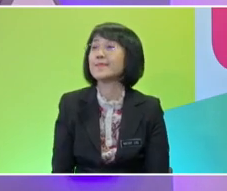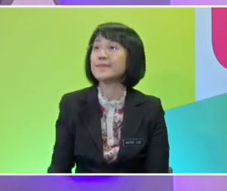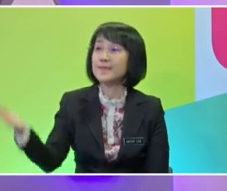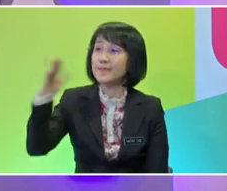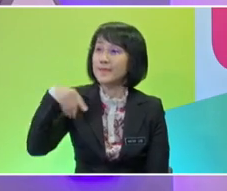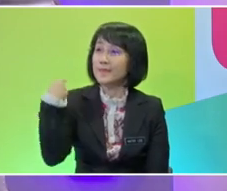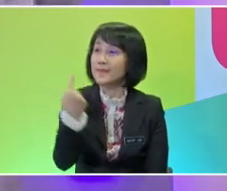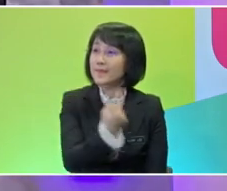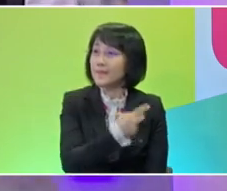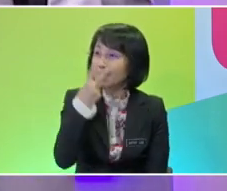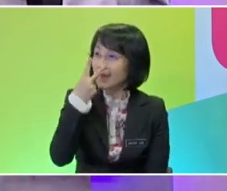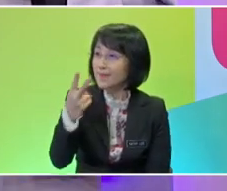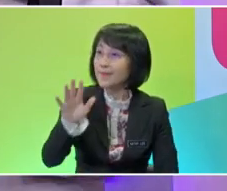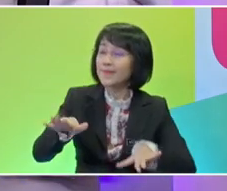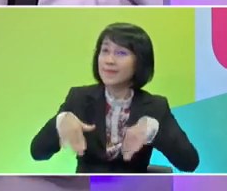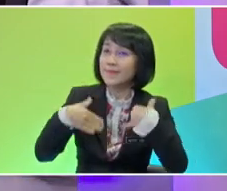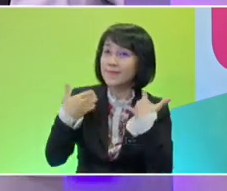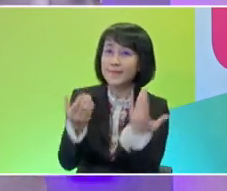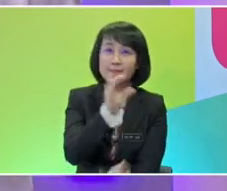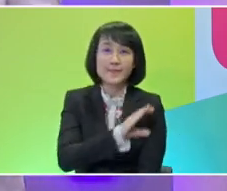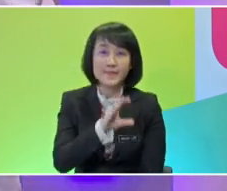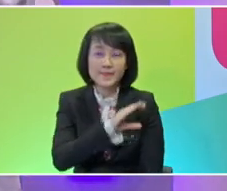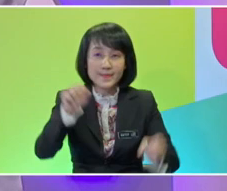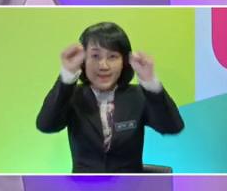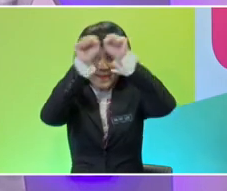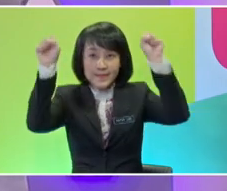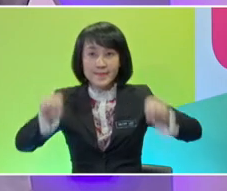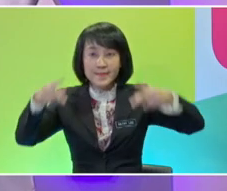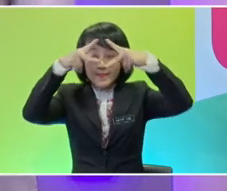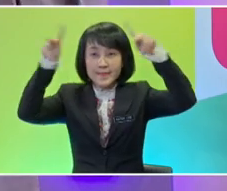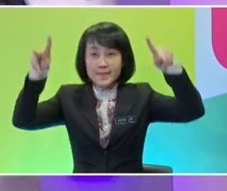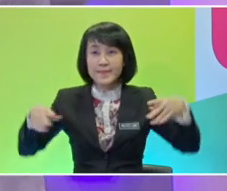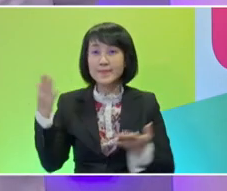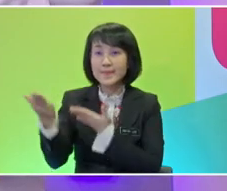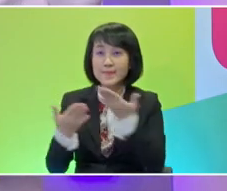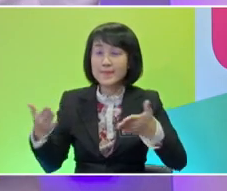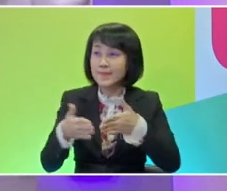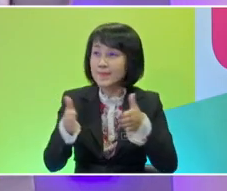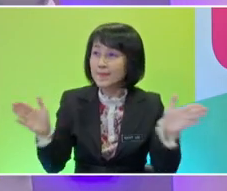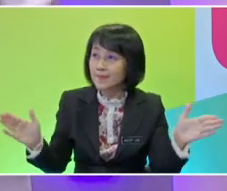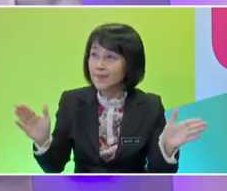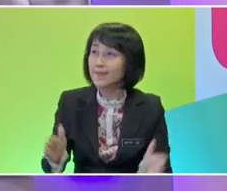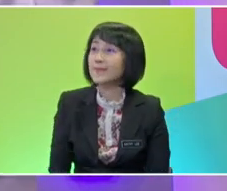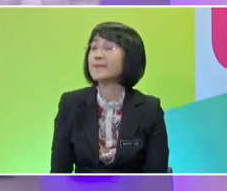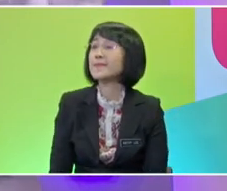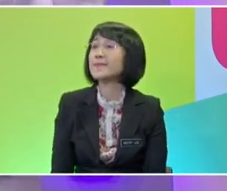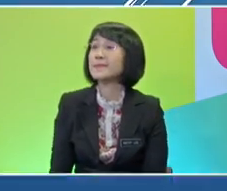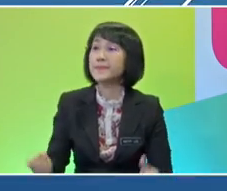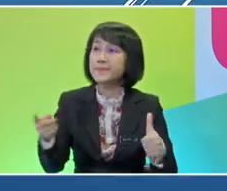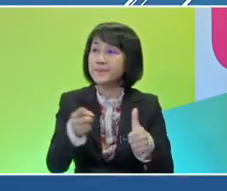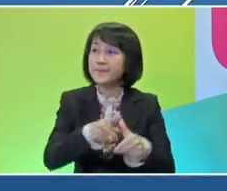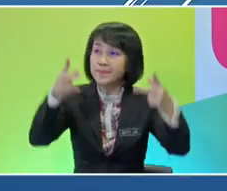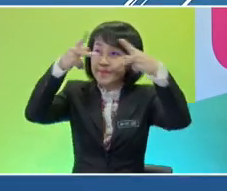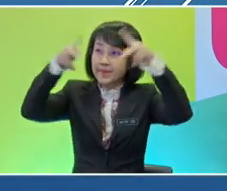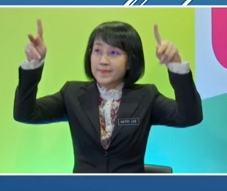tengok Bagaimana ciri-ciri sistem pemerintahan awam ketika utama dan China yaitu yang pertama pop